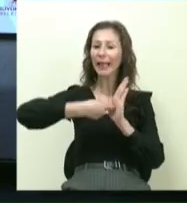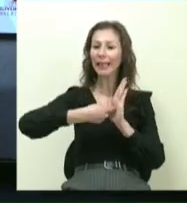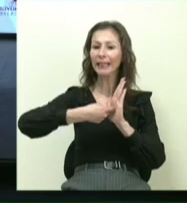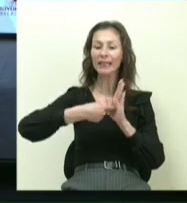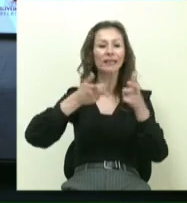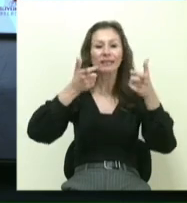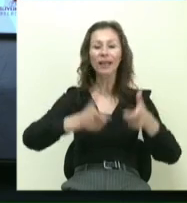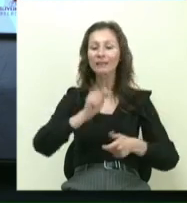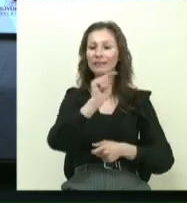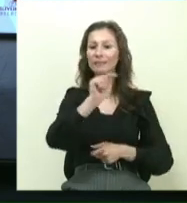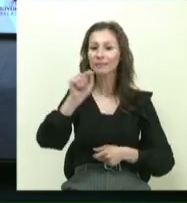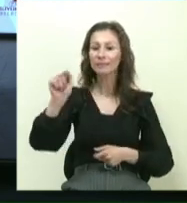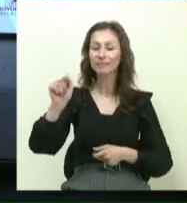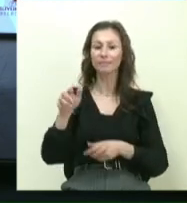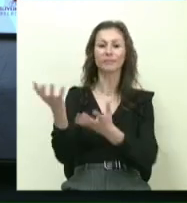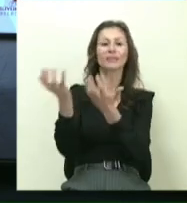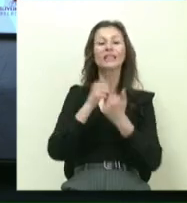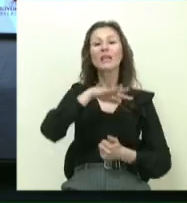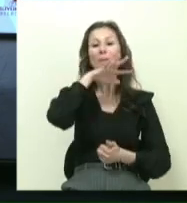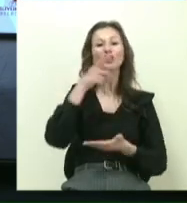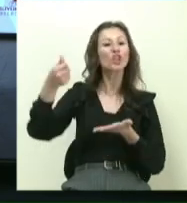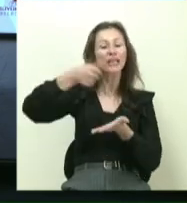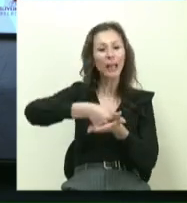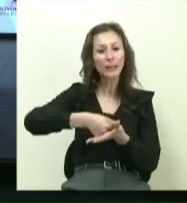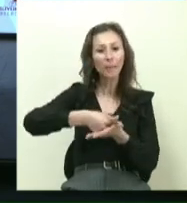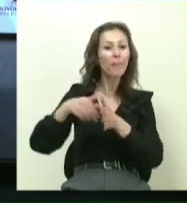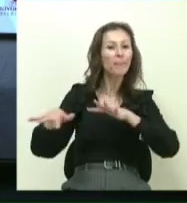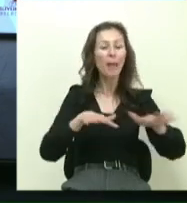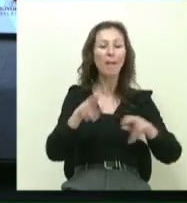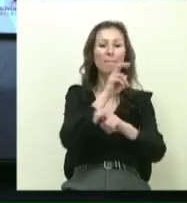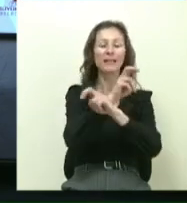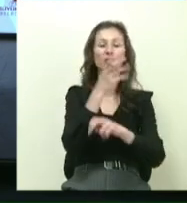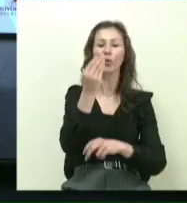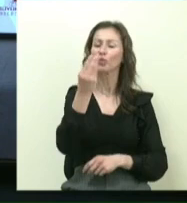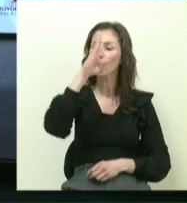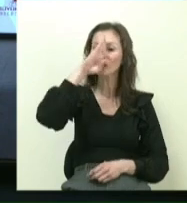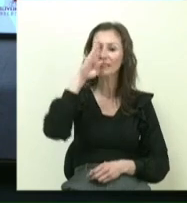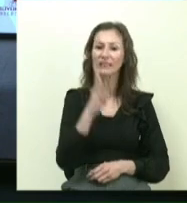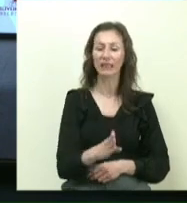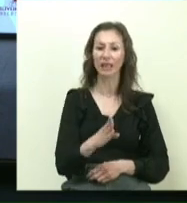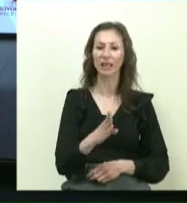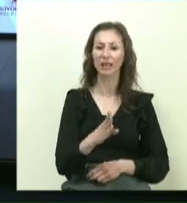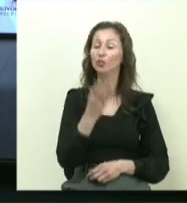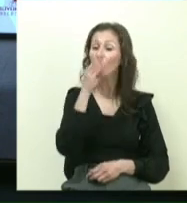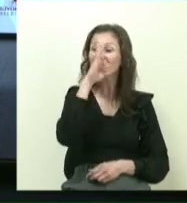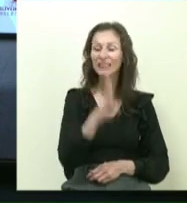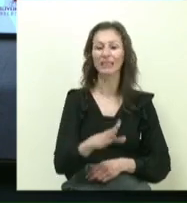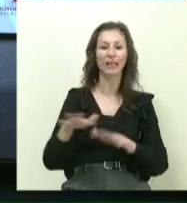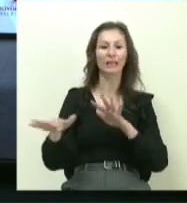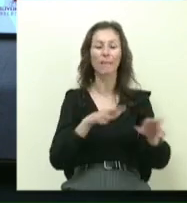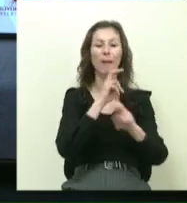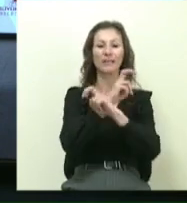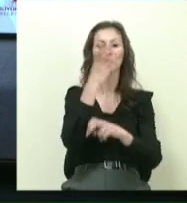noktalarını ve aldığı yabancı yatırımları deprem riski olan çok ciddi çok ciddi deprem